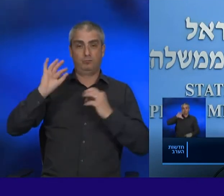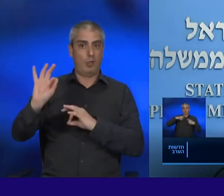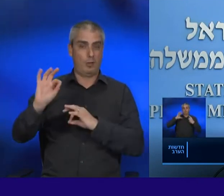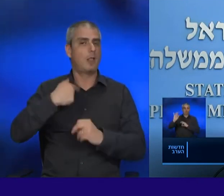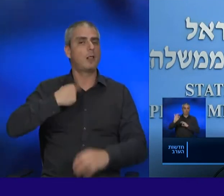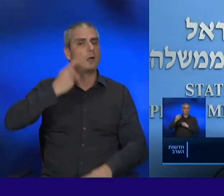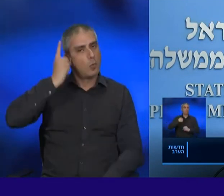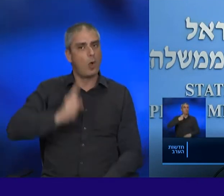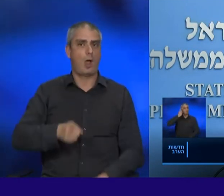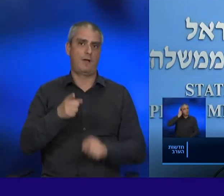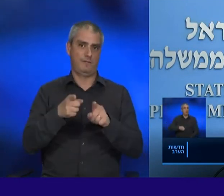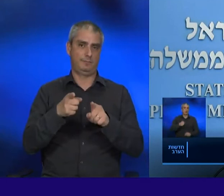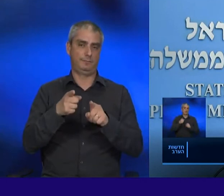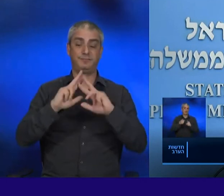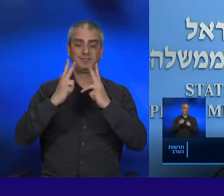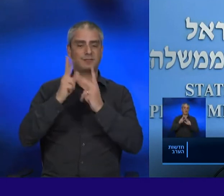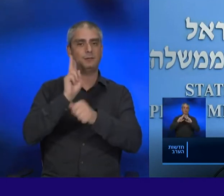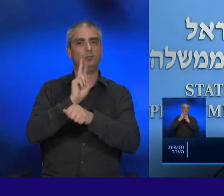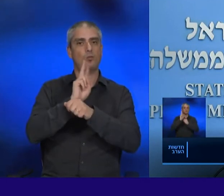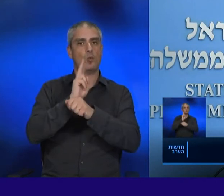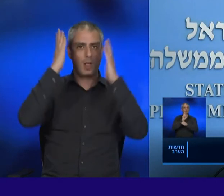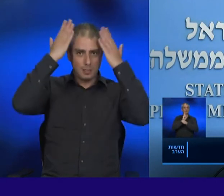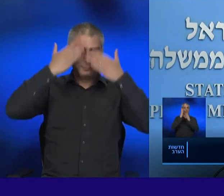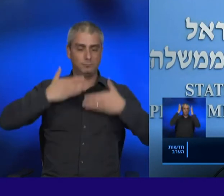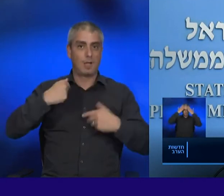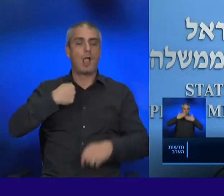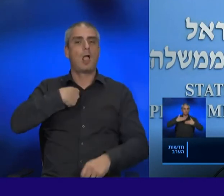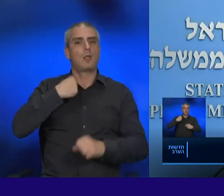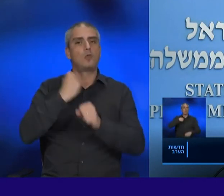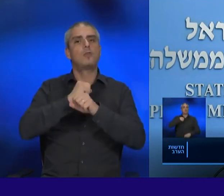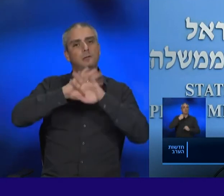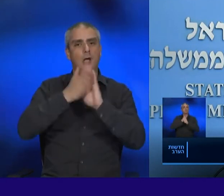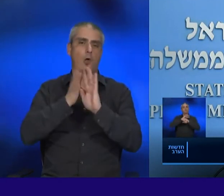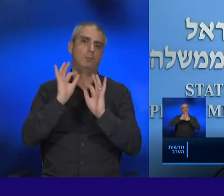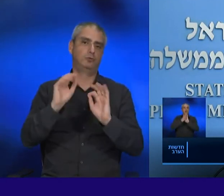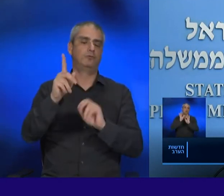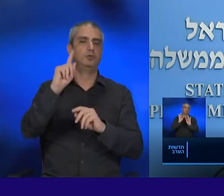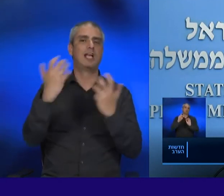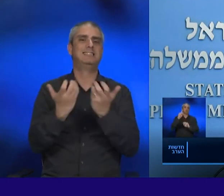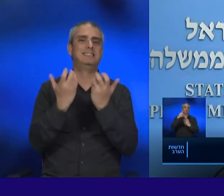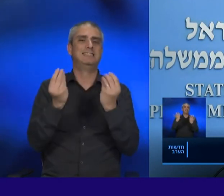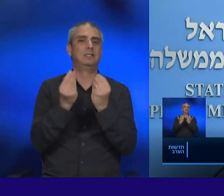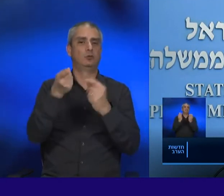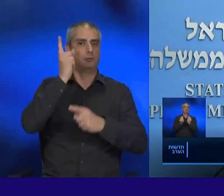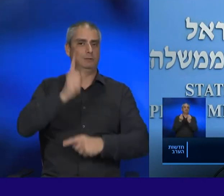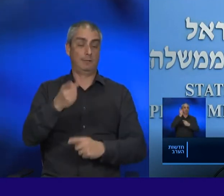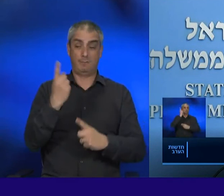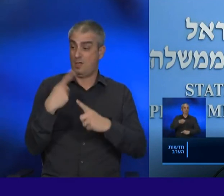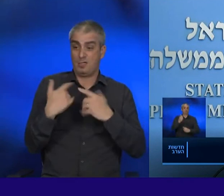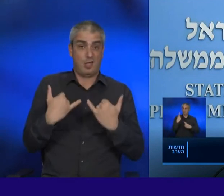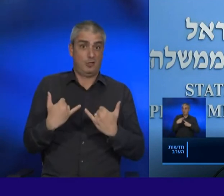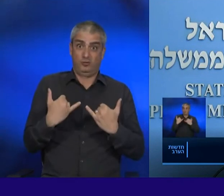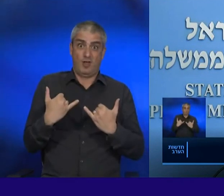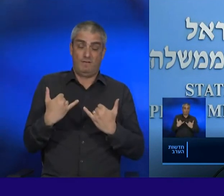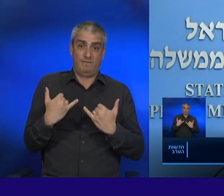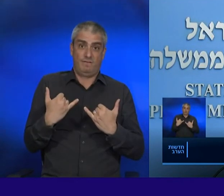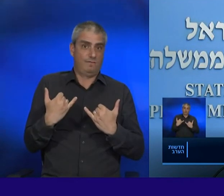מחויבים לזה שהצוותים יהיו מוגנים אנחנו נעשה הכל כדי שיהיה להם את הציוד הנדרש עד עכשיו אנחנו